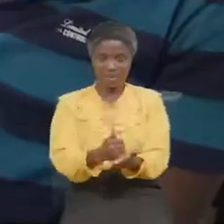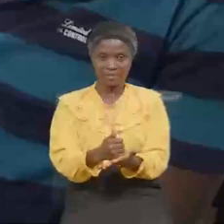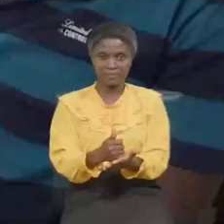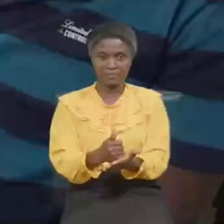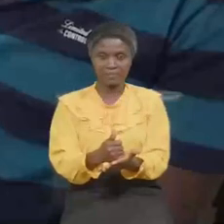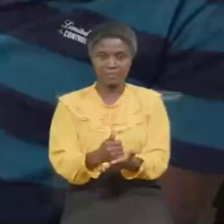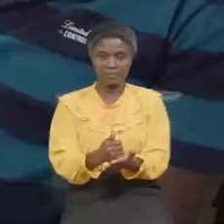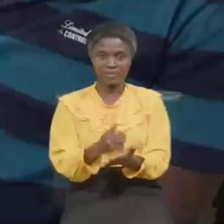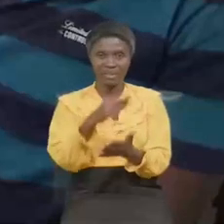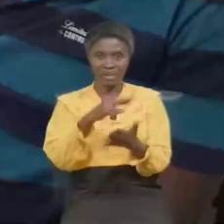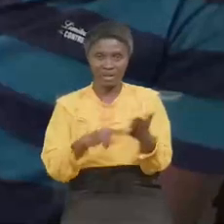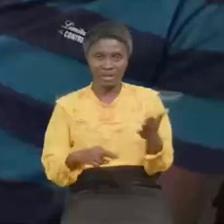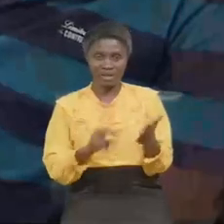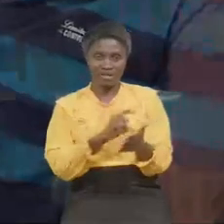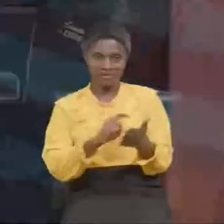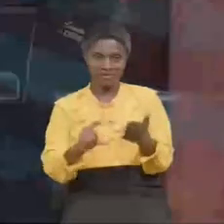Verset 18.